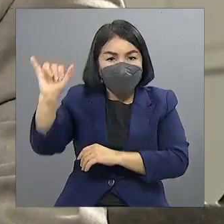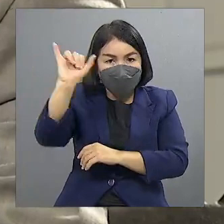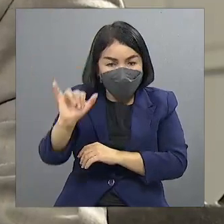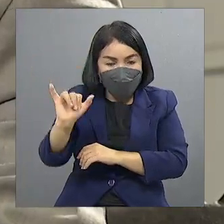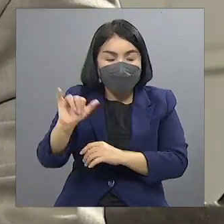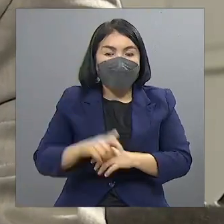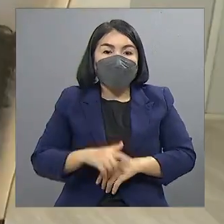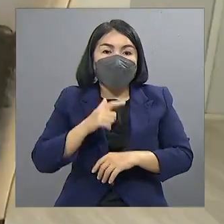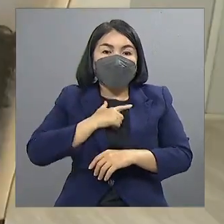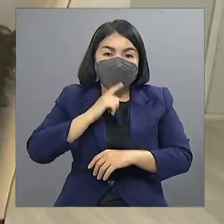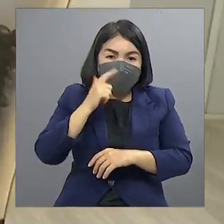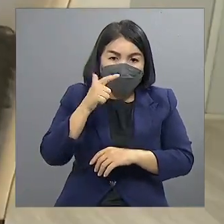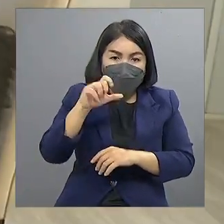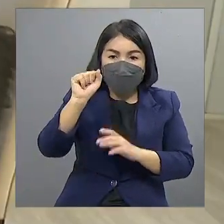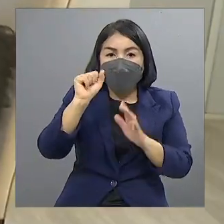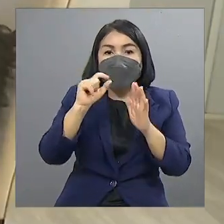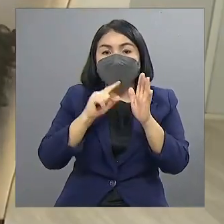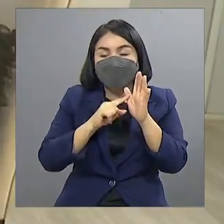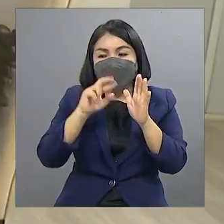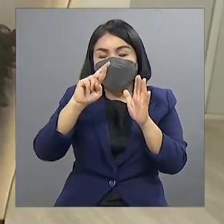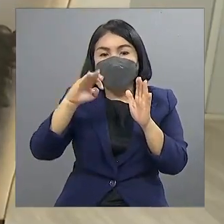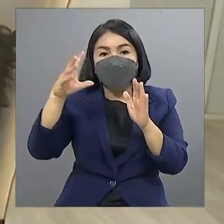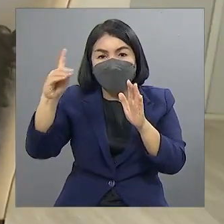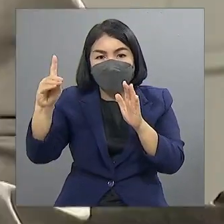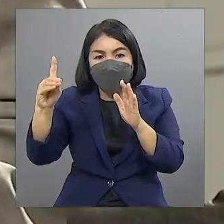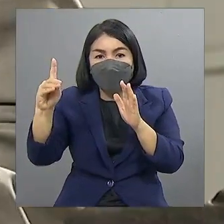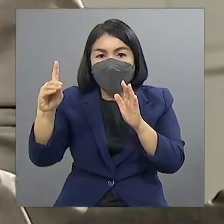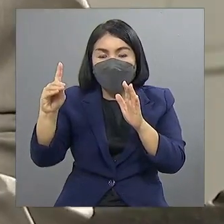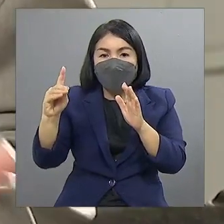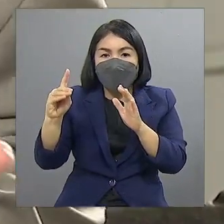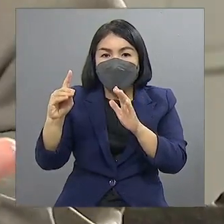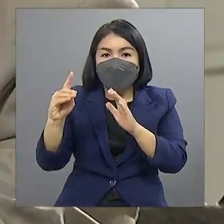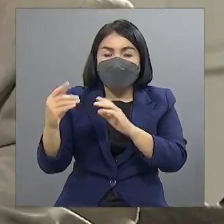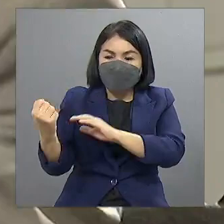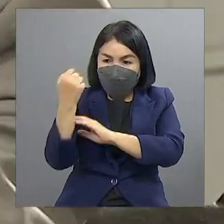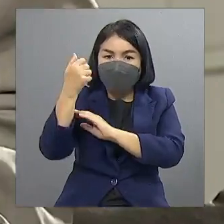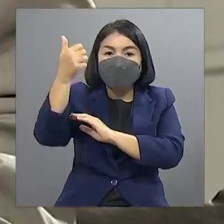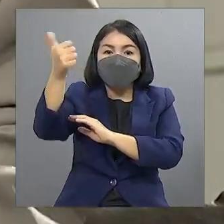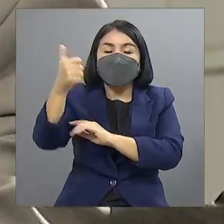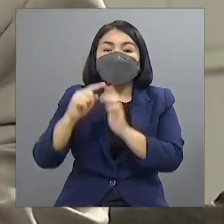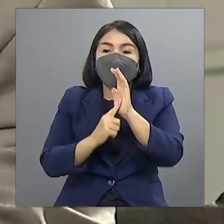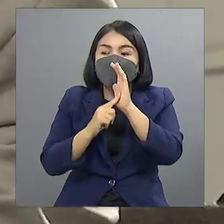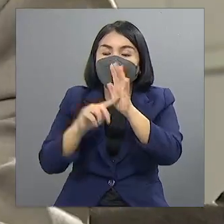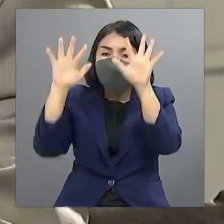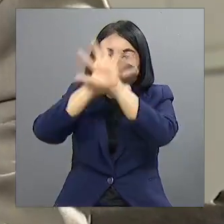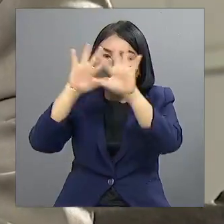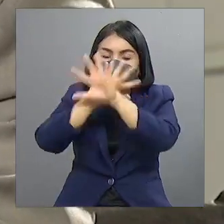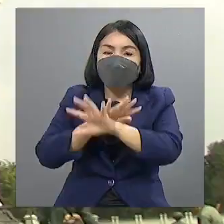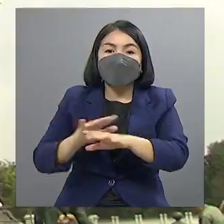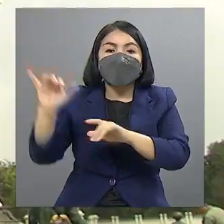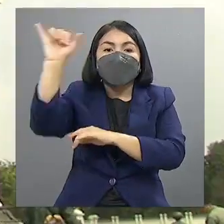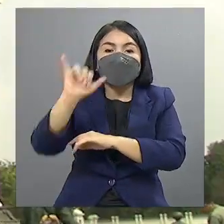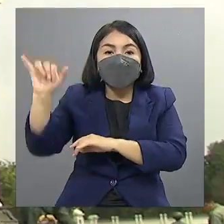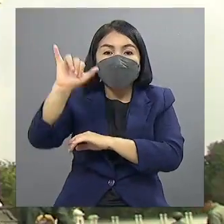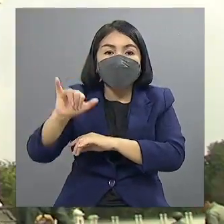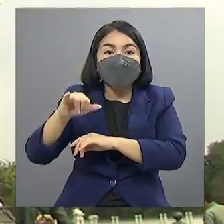ว่าสภาพภูมิอากาศซึ่งในยุโรปเนี่ยอากาศหนาวเยอะบางทีก็เจอหิมะนะฮะปกคลุมอยู่ที่อนุสาวรีย์ต่าง